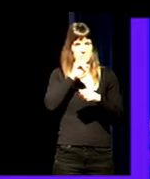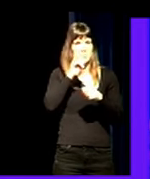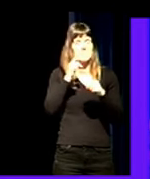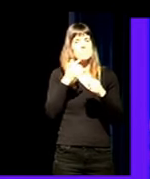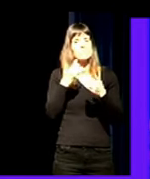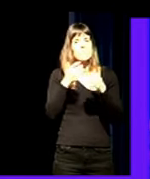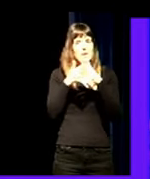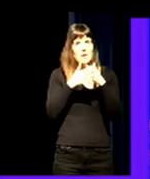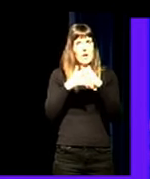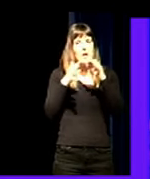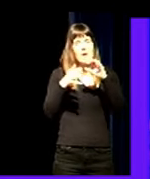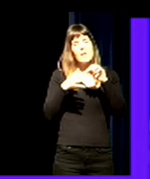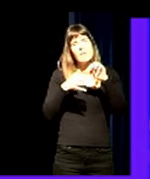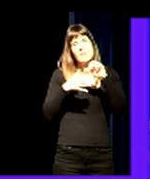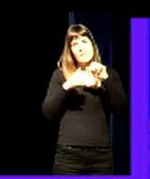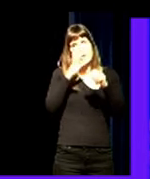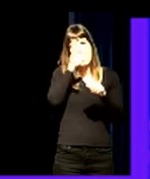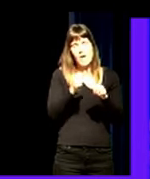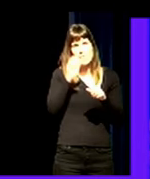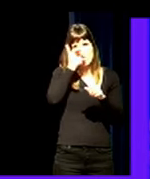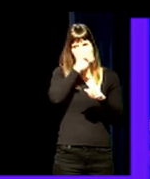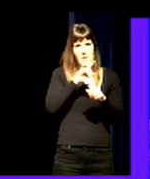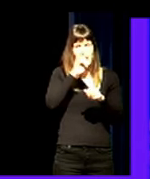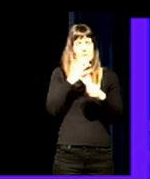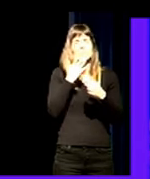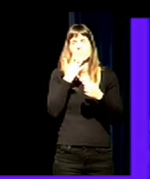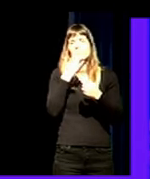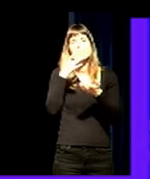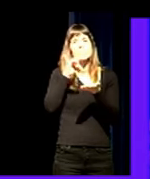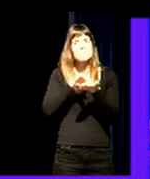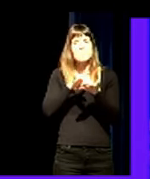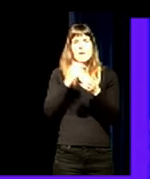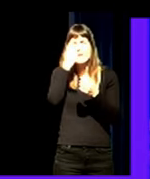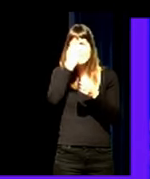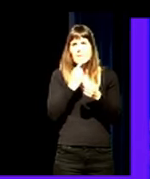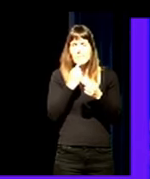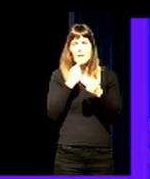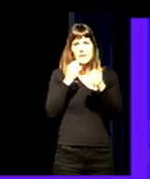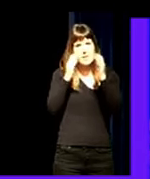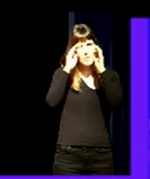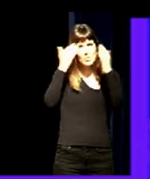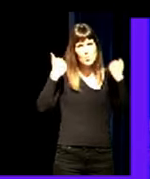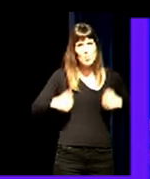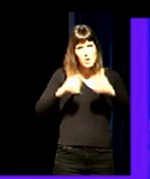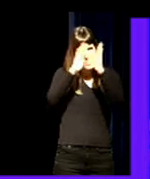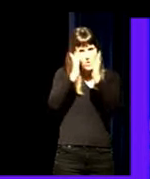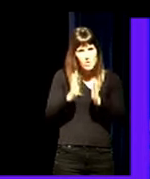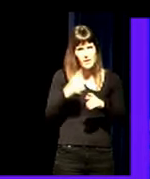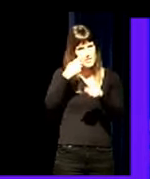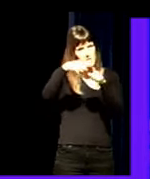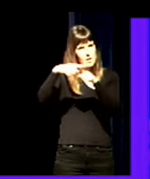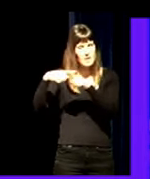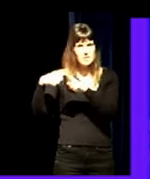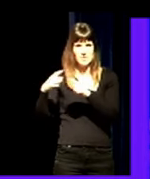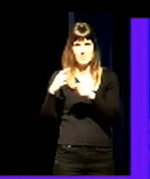bestelako egorkuntzak, bestelako irudiak. Jo, bilatu dezatela, beste alternatiba horiek. Igual izan